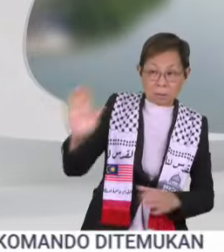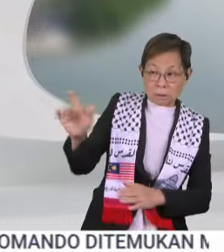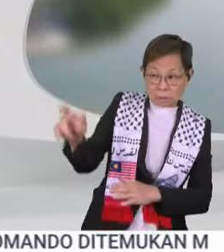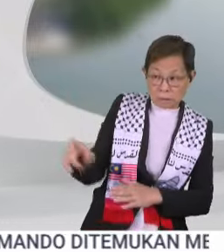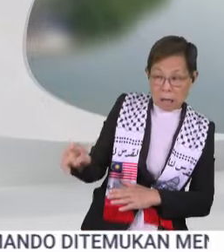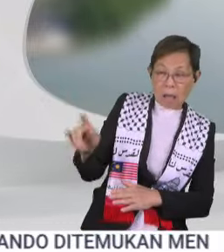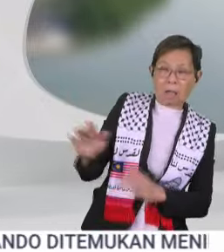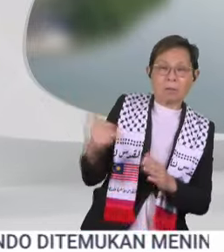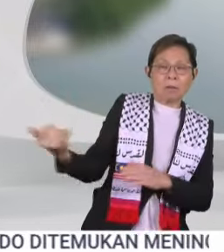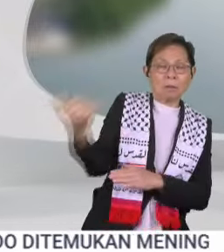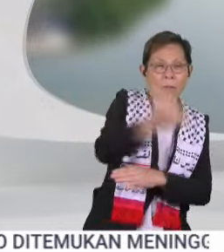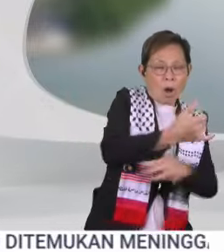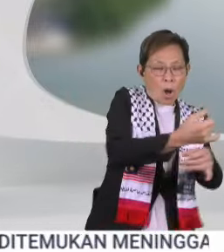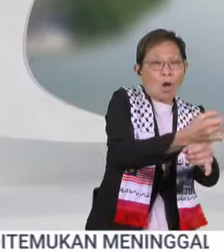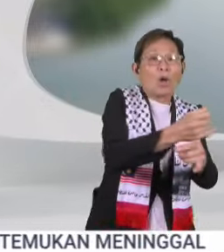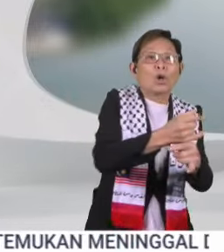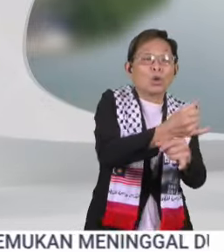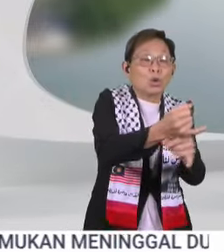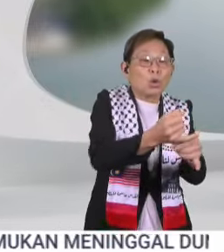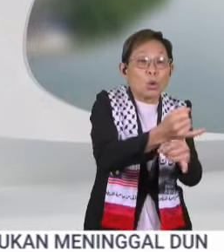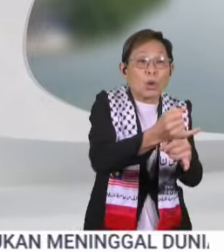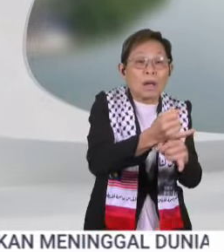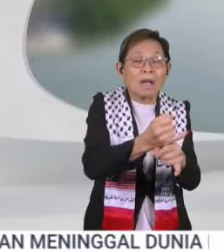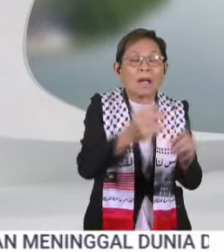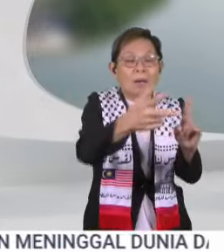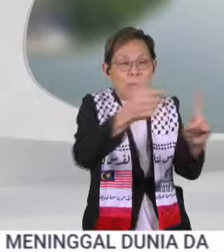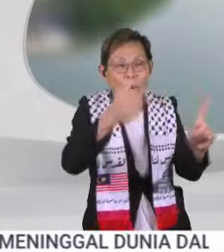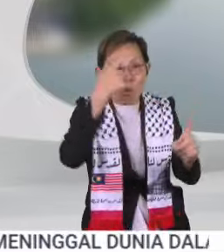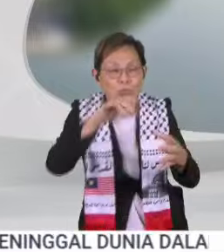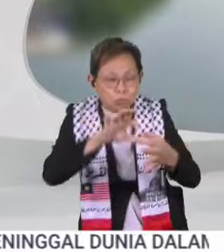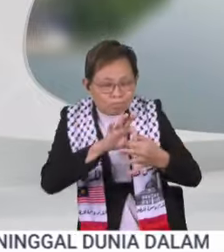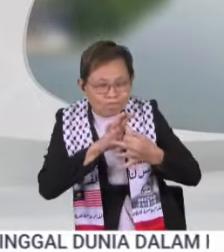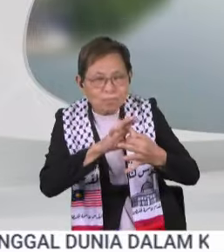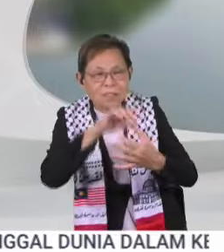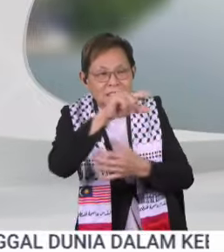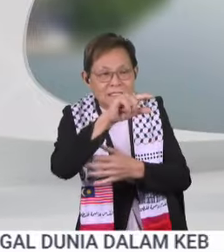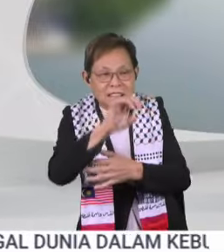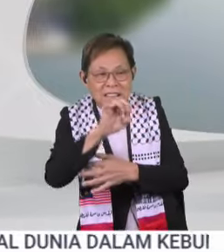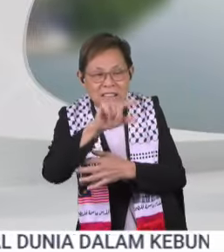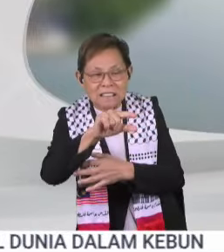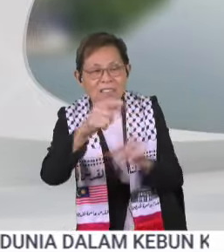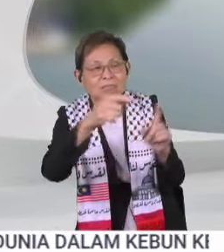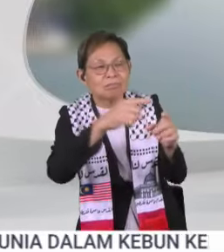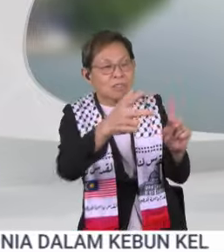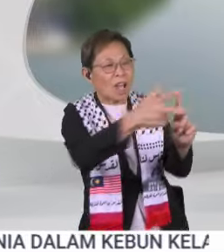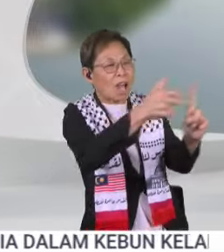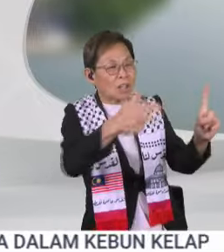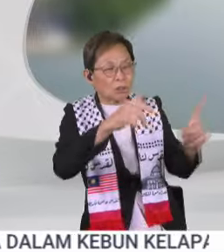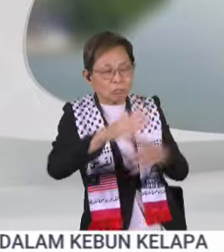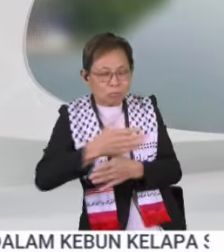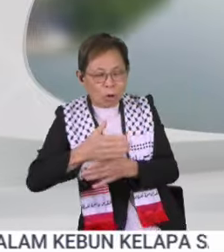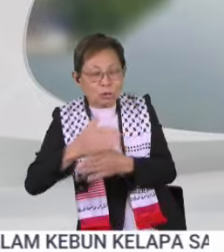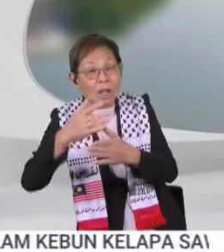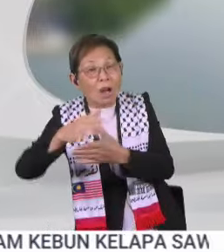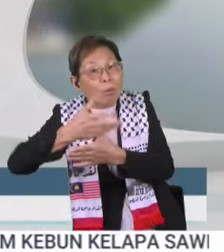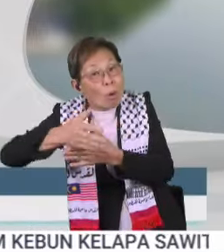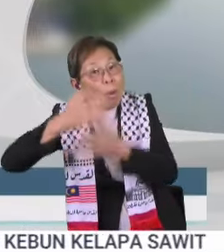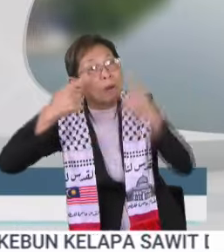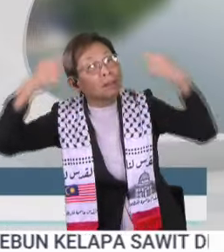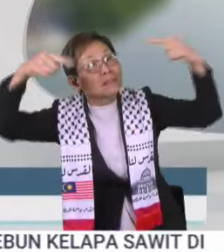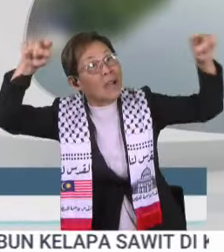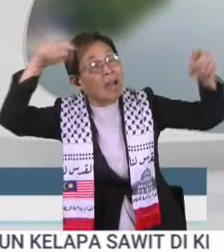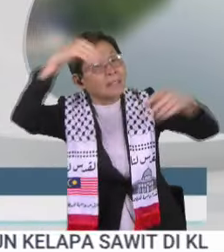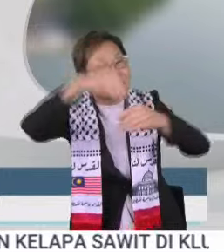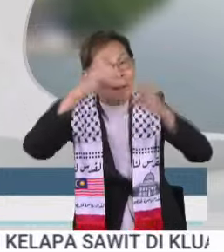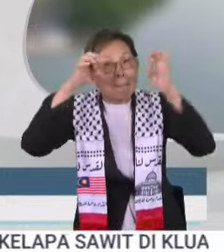kunjungan ke Google Jakarta bagi menjalin kerjasama dengan geg Indonesia untuk berkongsi kejayaan dalam